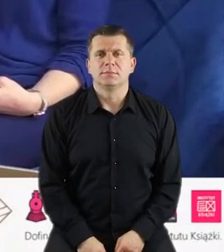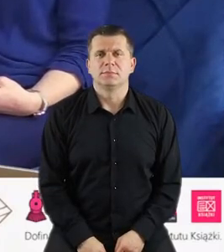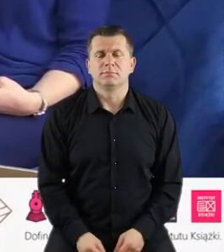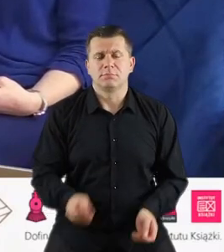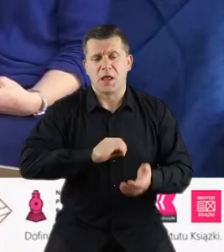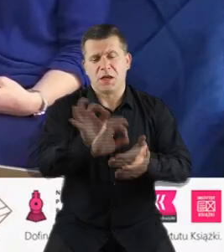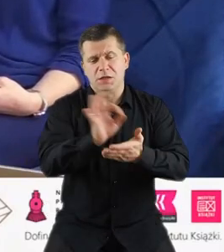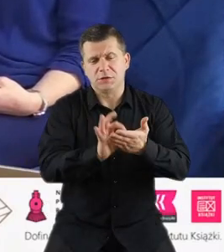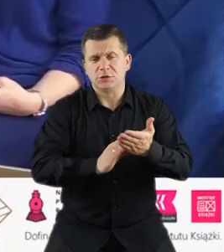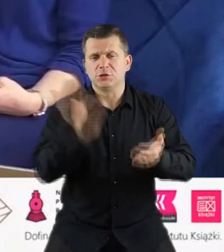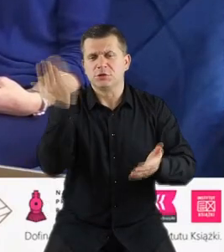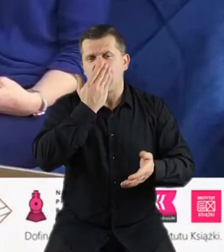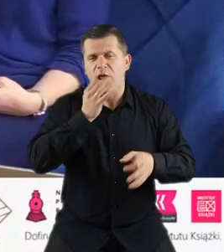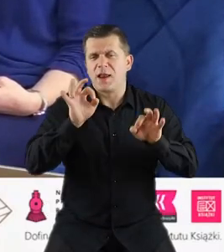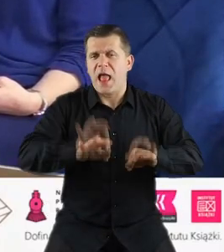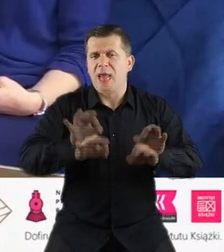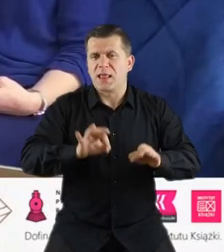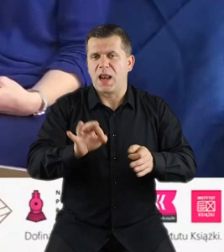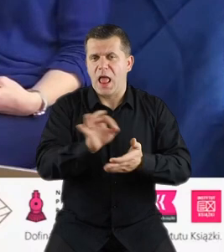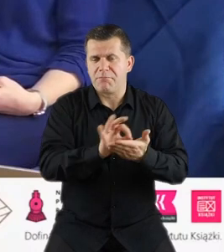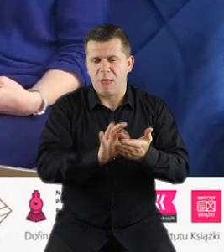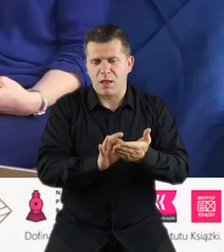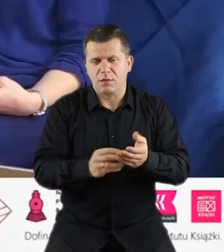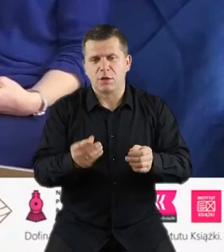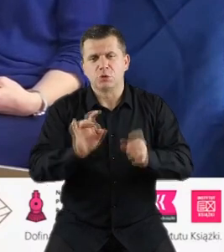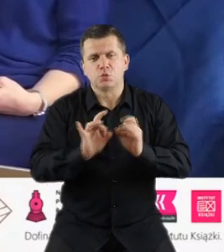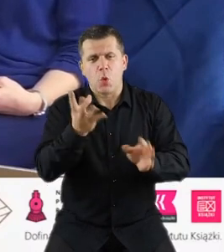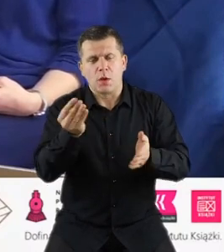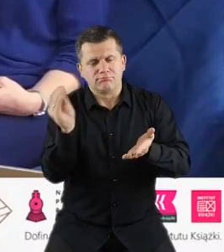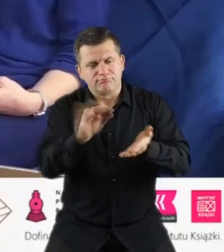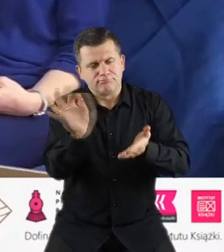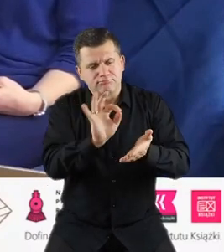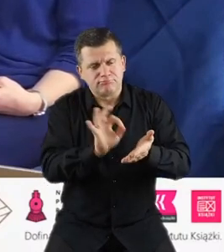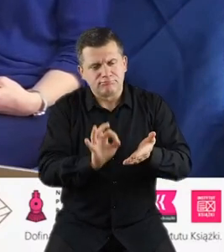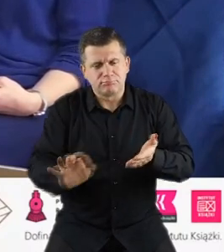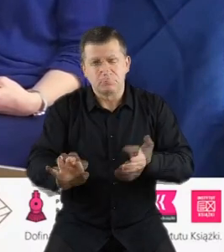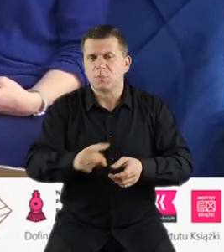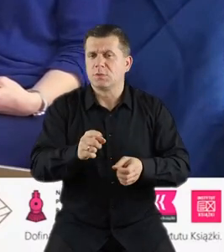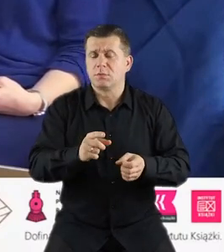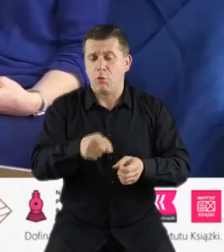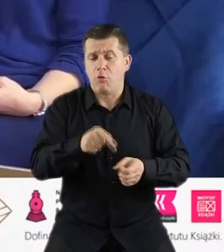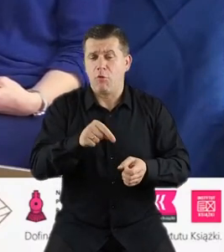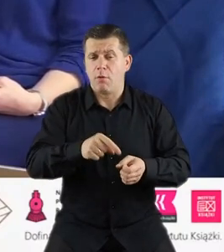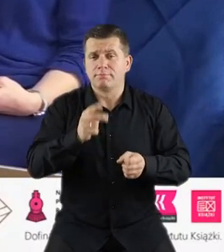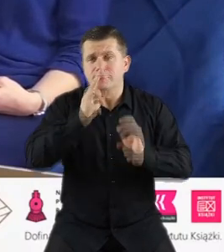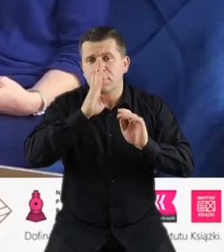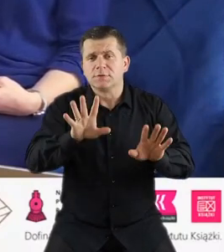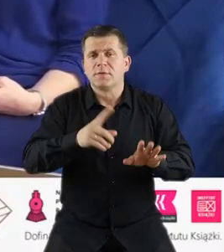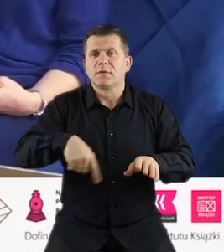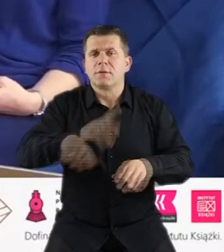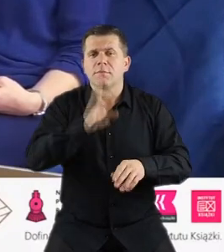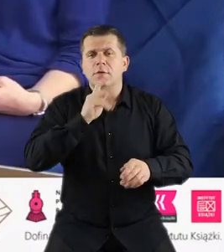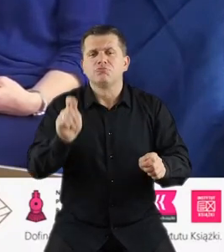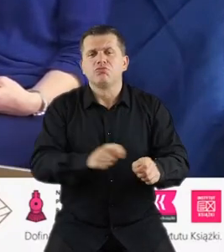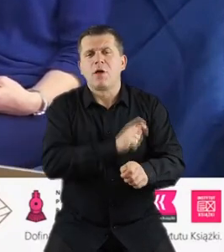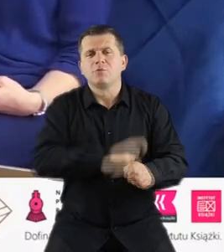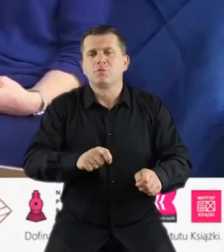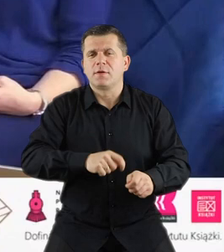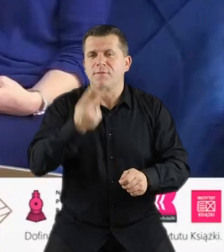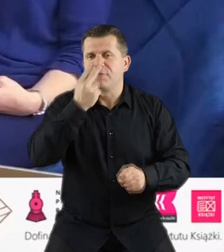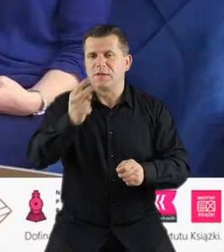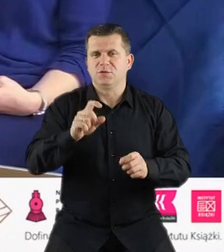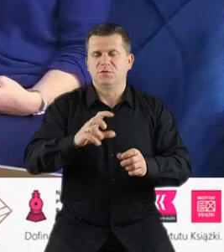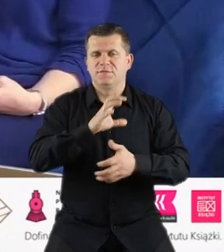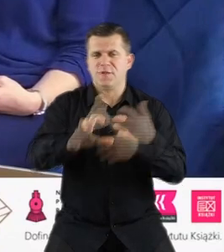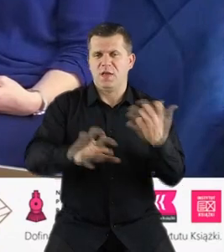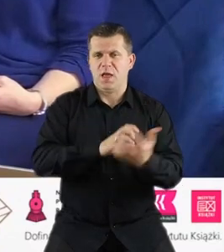wyrysowany czarnym atramentem ze złoceniami i przedstawia taką chrześcijańską wizję świata z